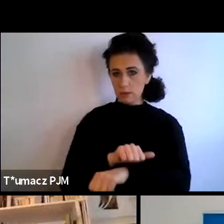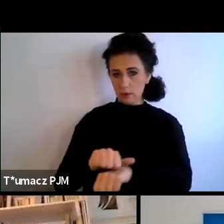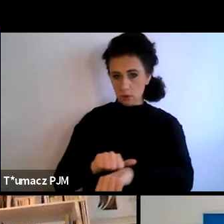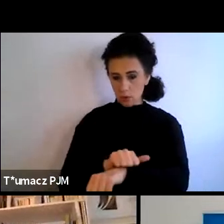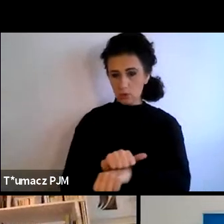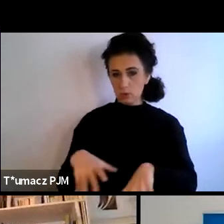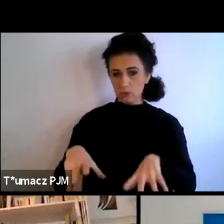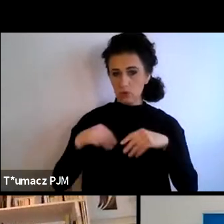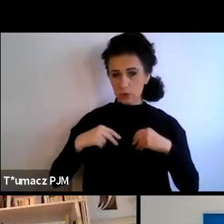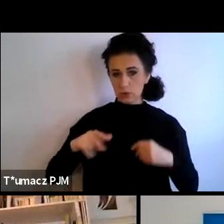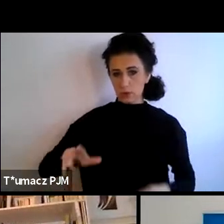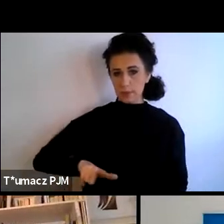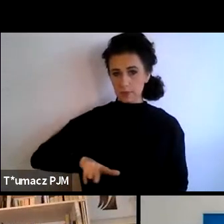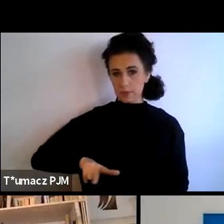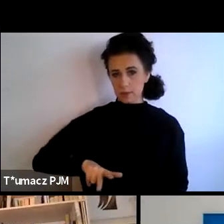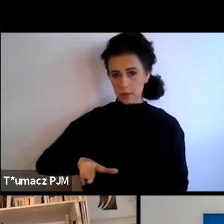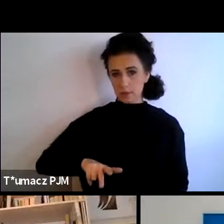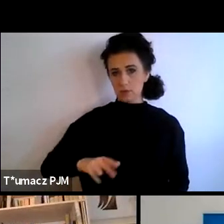przez ministerstwo